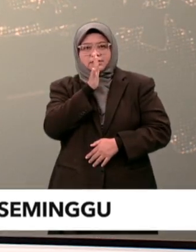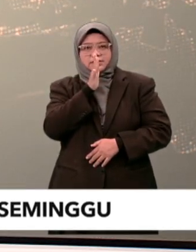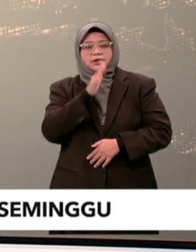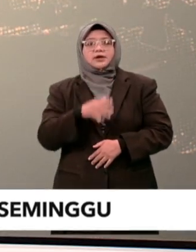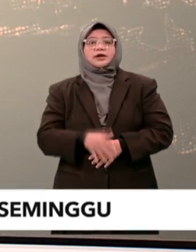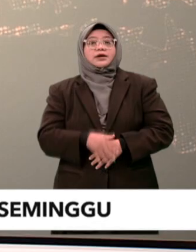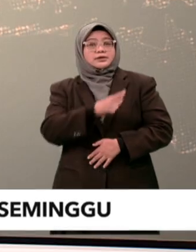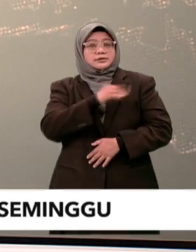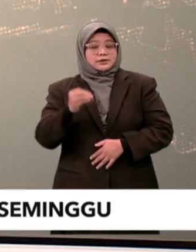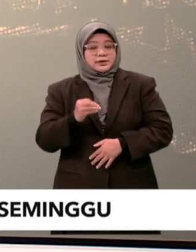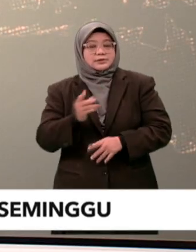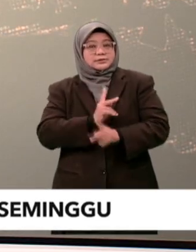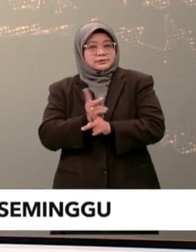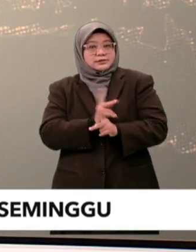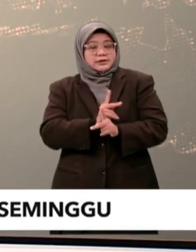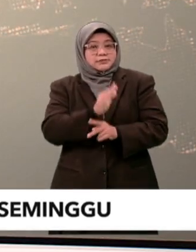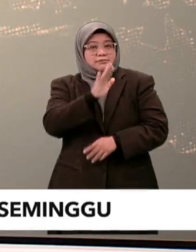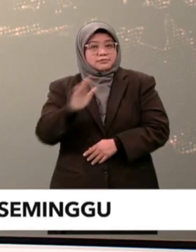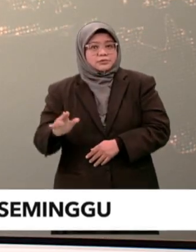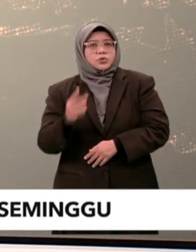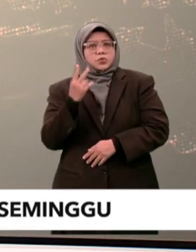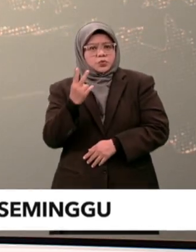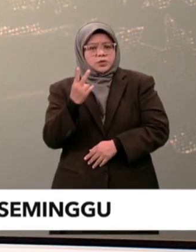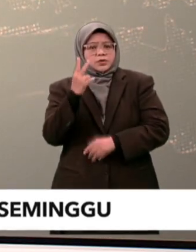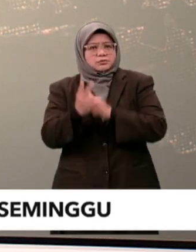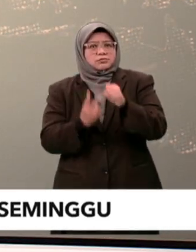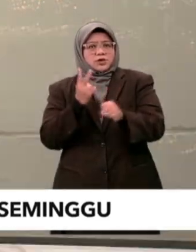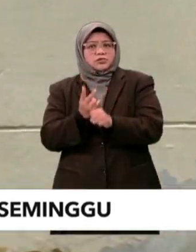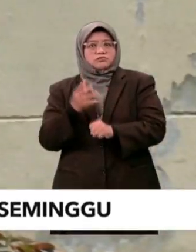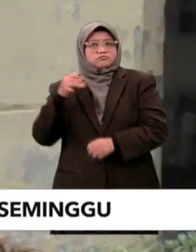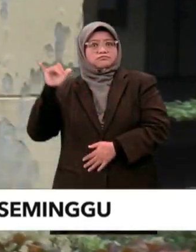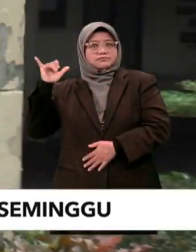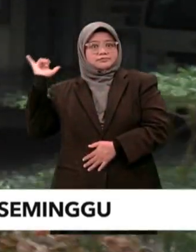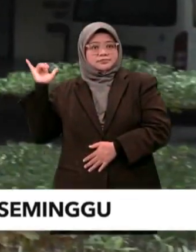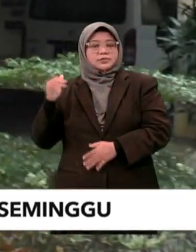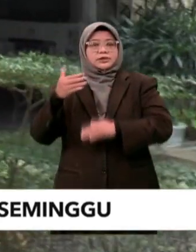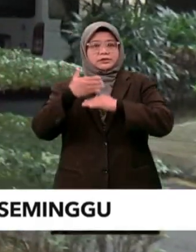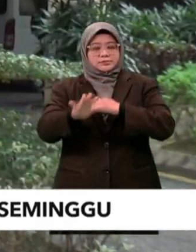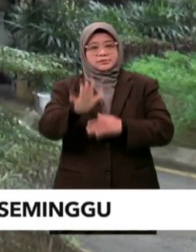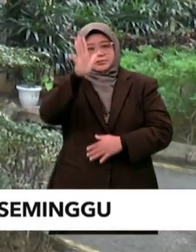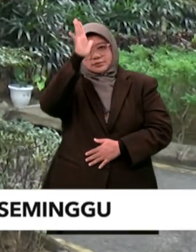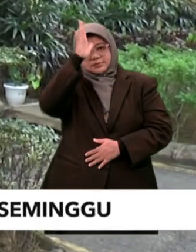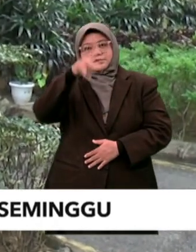telah menjaga dua beradik itu sejak 2 tahun lepas sejak selepas